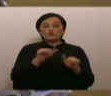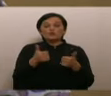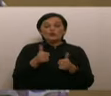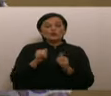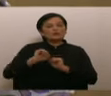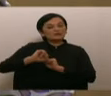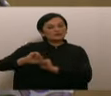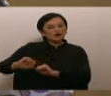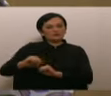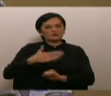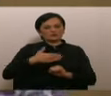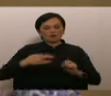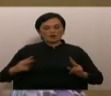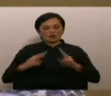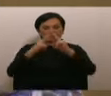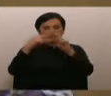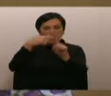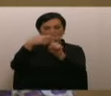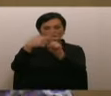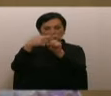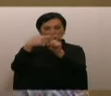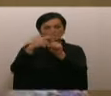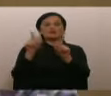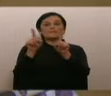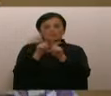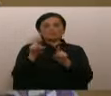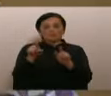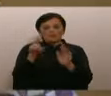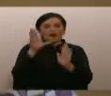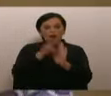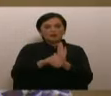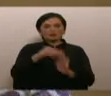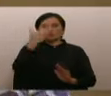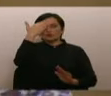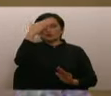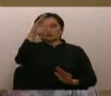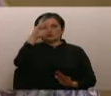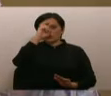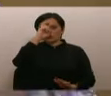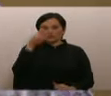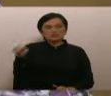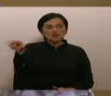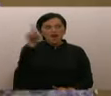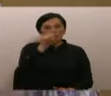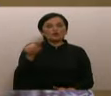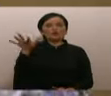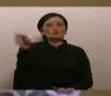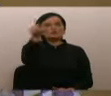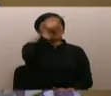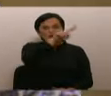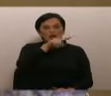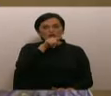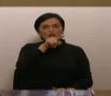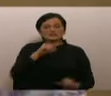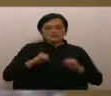დავიცვათ ჩვენი ეკლესია მათ შორის უცხო სახელმწიფოების გავლენისგან, რომლებიც ცდილობენ, რომ